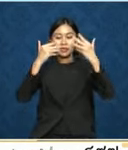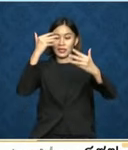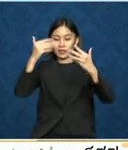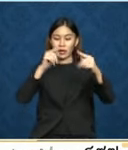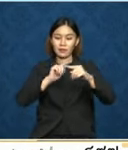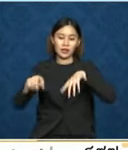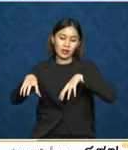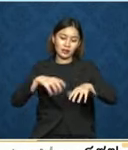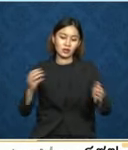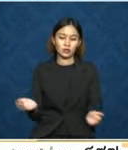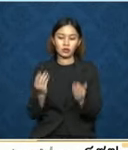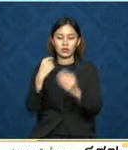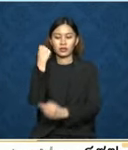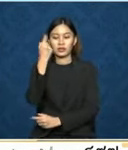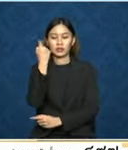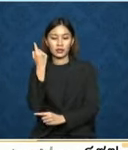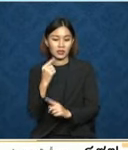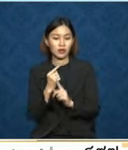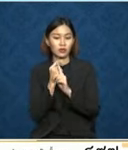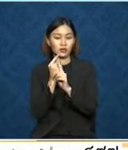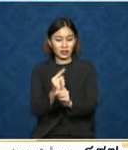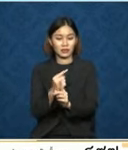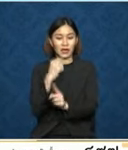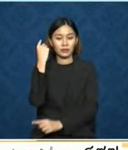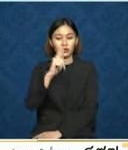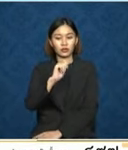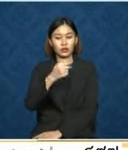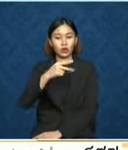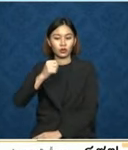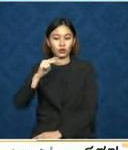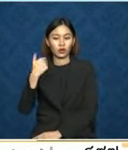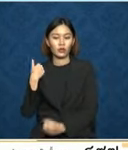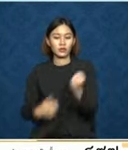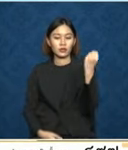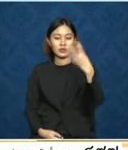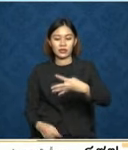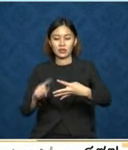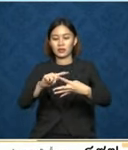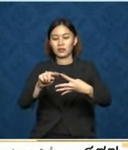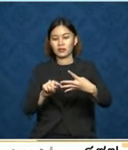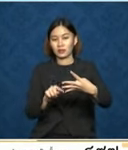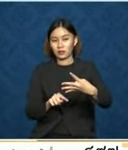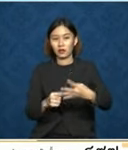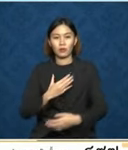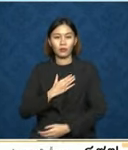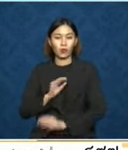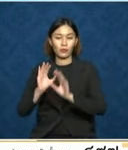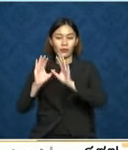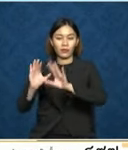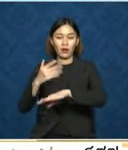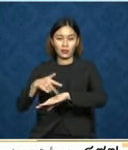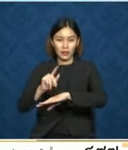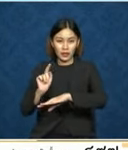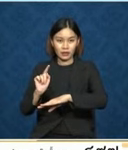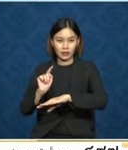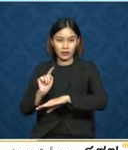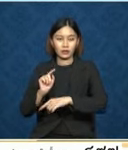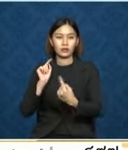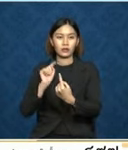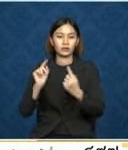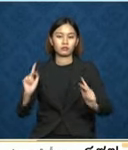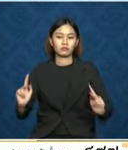งานที่ส่งเสริมการท่องเที่ยวตามปฏิทินของการท่องเที่ยวแห่งประเทศไทยเพียงแค่ 4งานเท่านั้นผมจึงขอฝากท่านประธานไปยัง